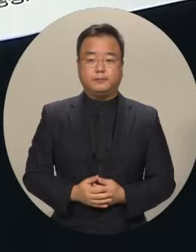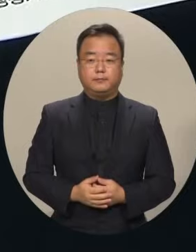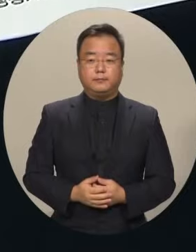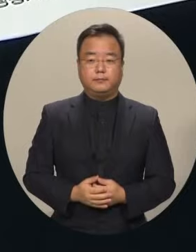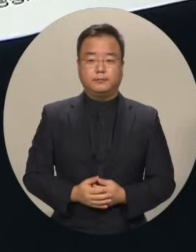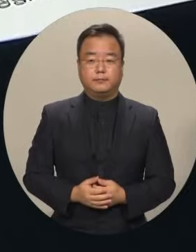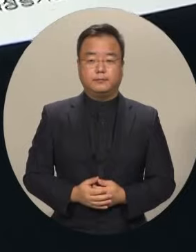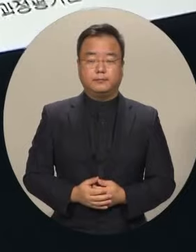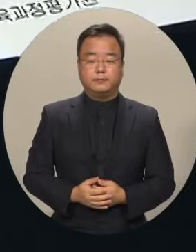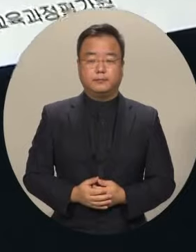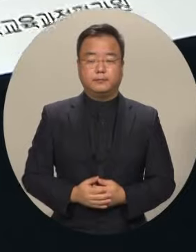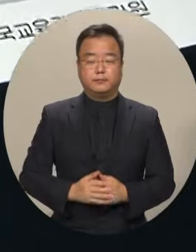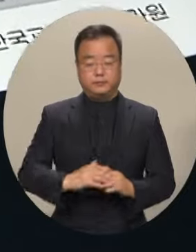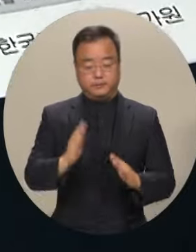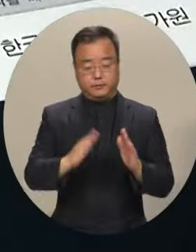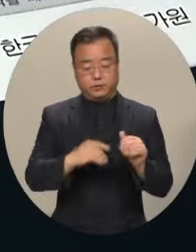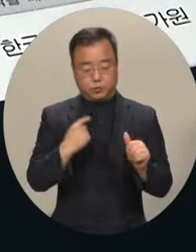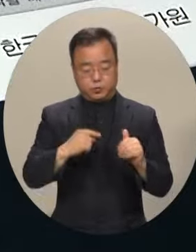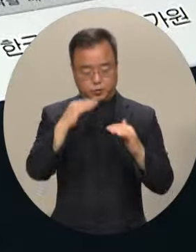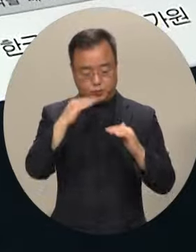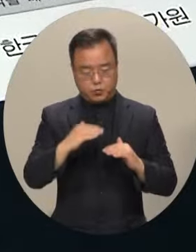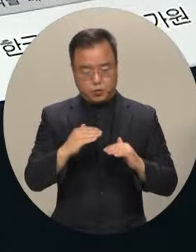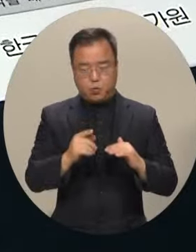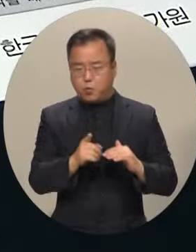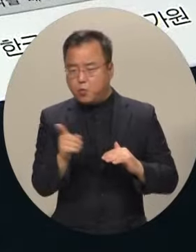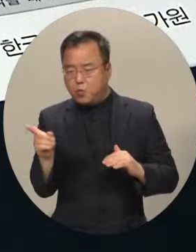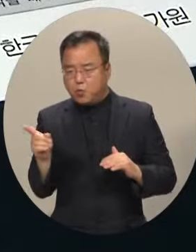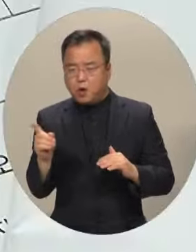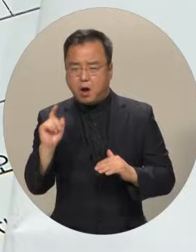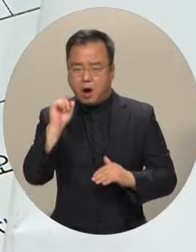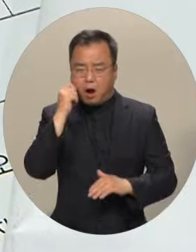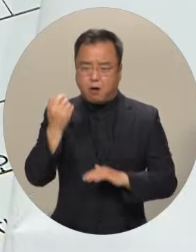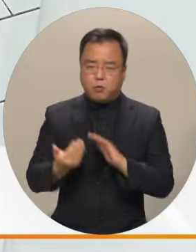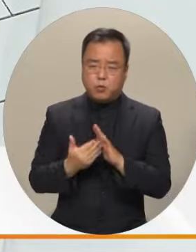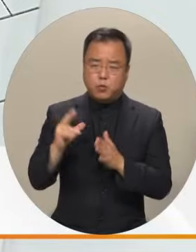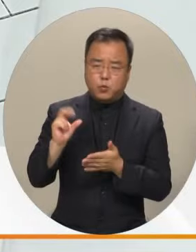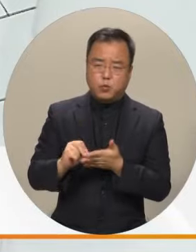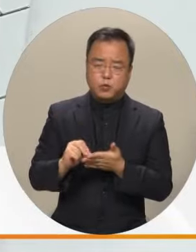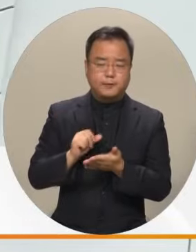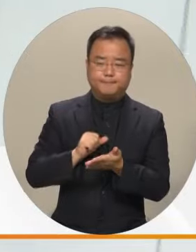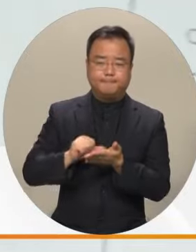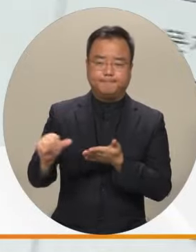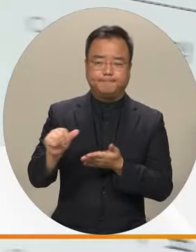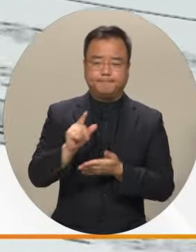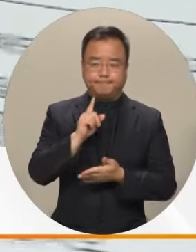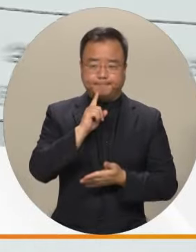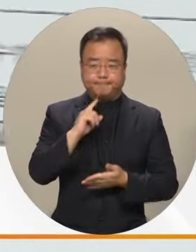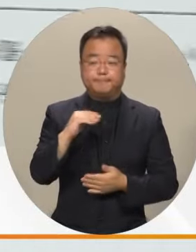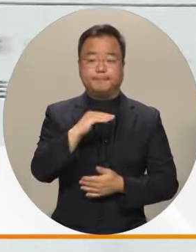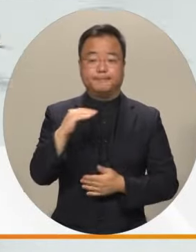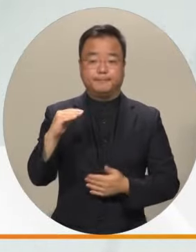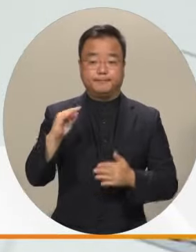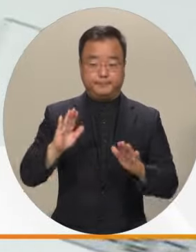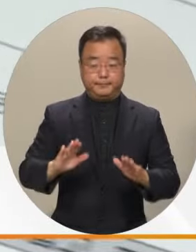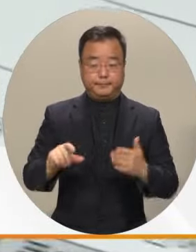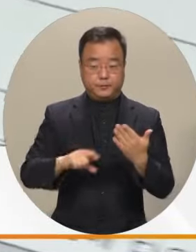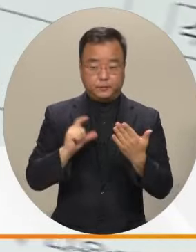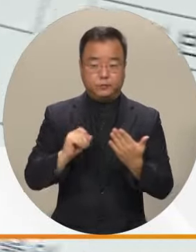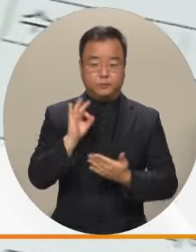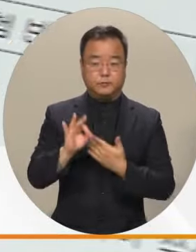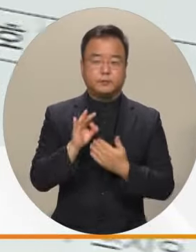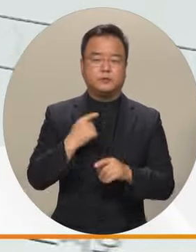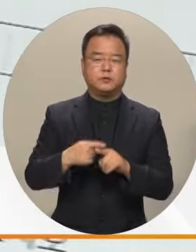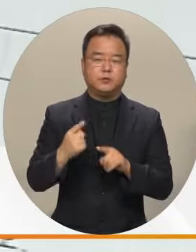이어가겠습니다 공교육을 벗어난 이른바 킬러 문항을 철저히 제거하겠다는 출제 기존은 이번 9월 모의